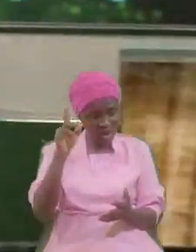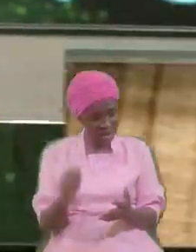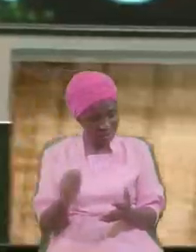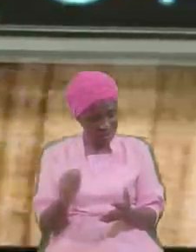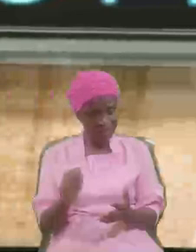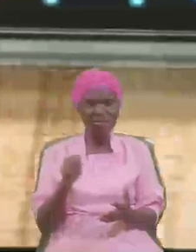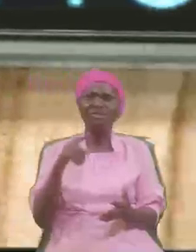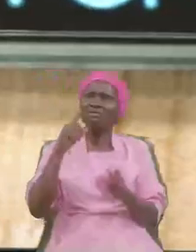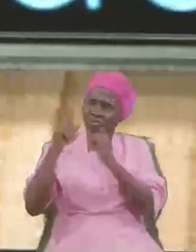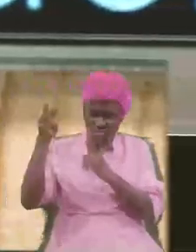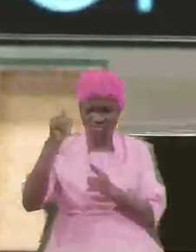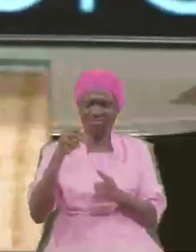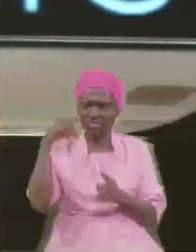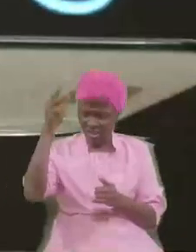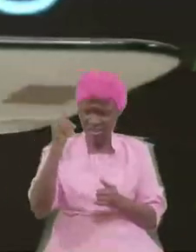la cécité,